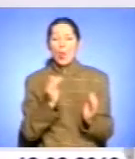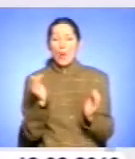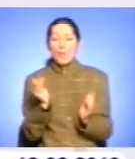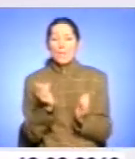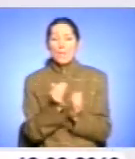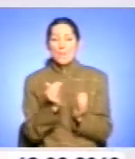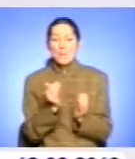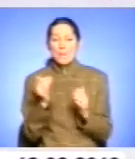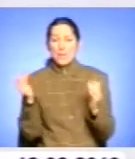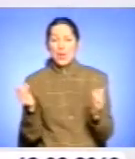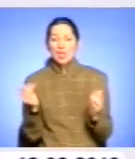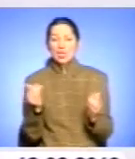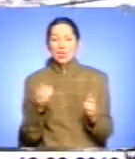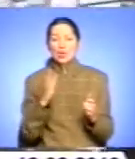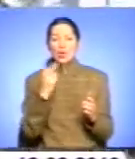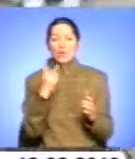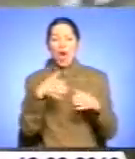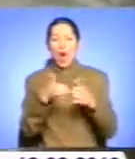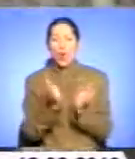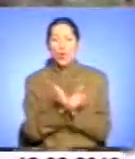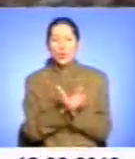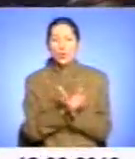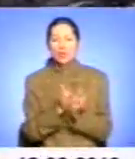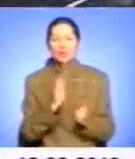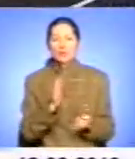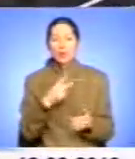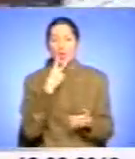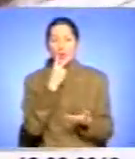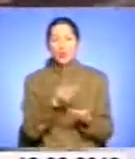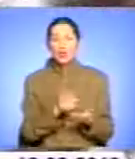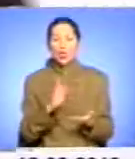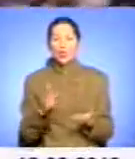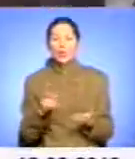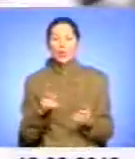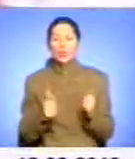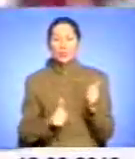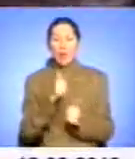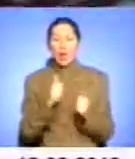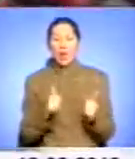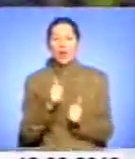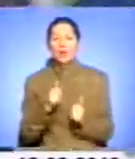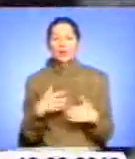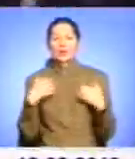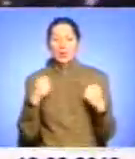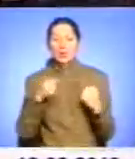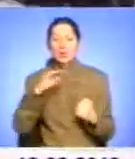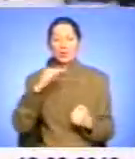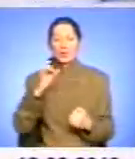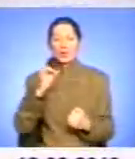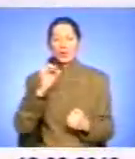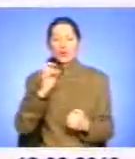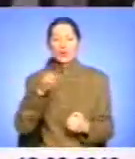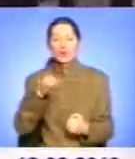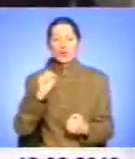зимове повітроплавання. Доволі видовищними були трюки спортсменів-фристайлерів та сноубордистів